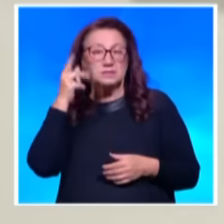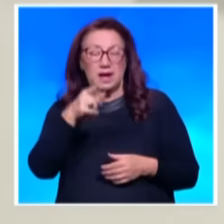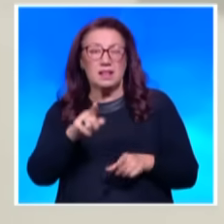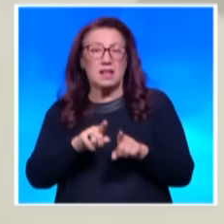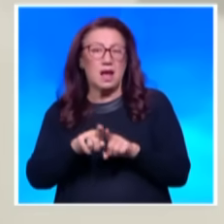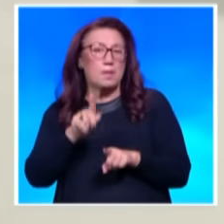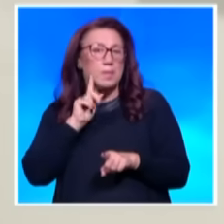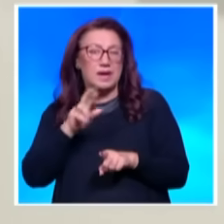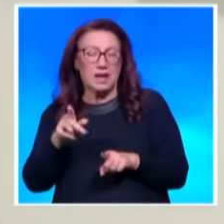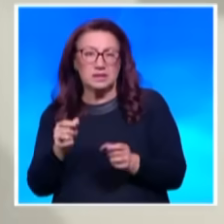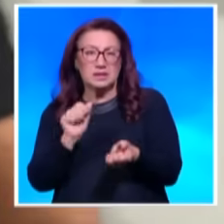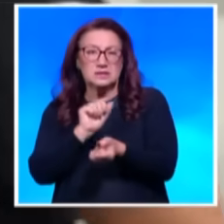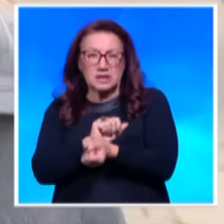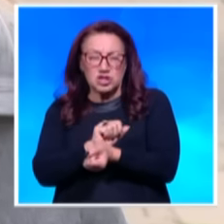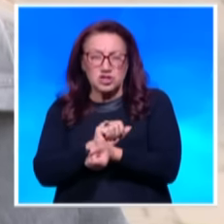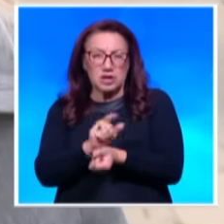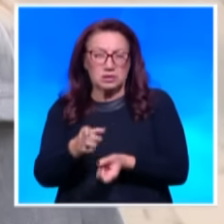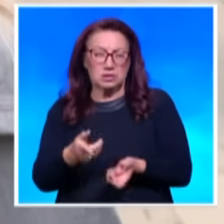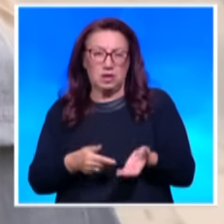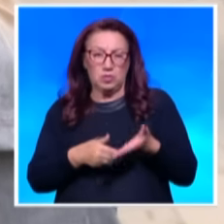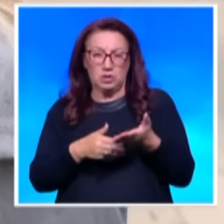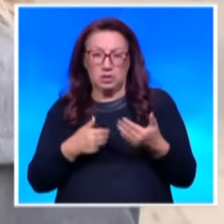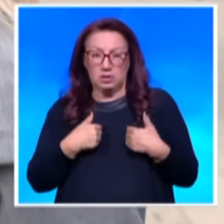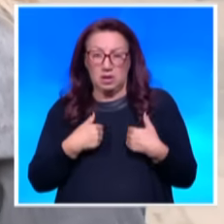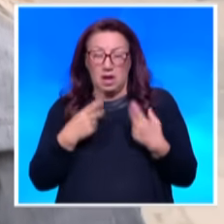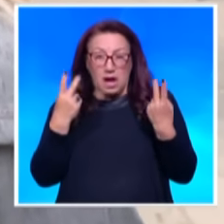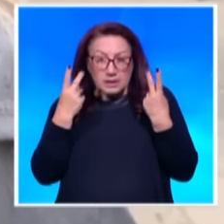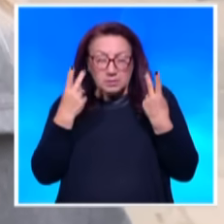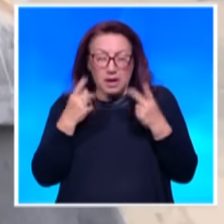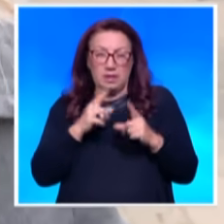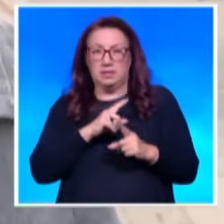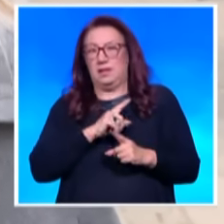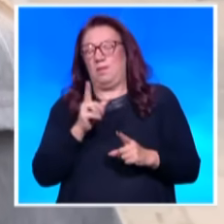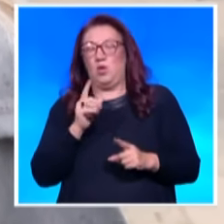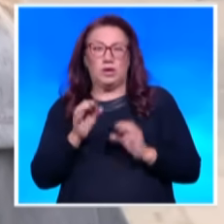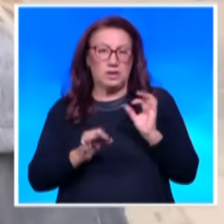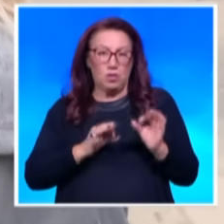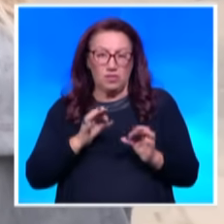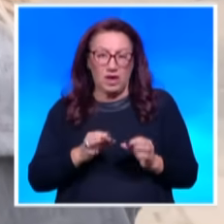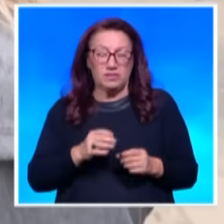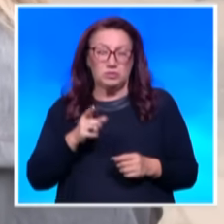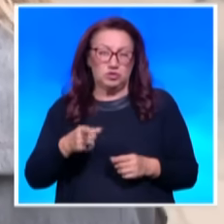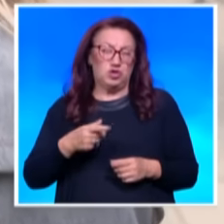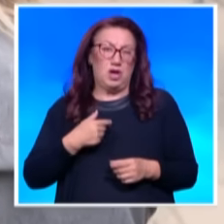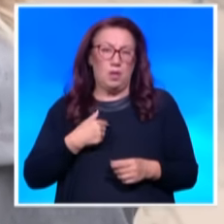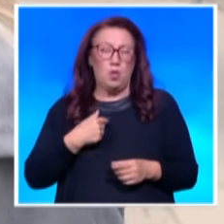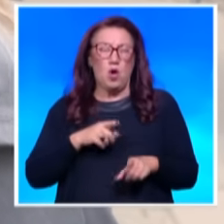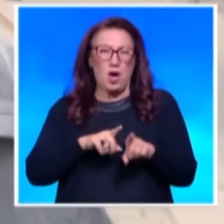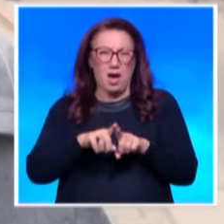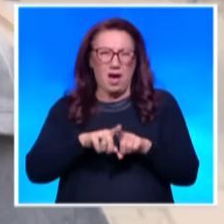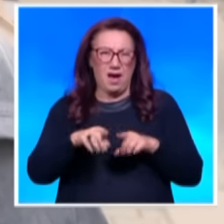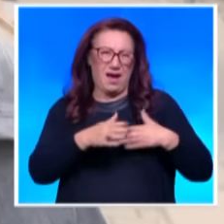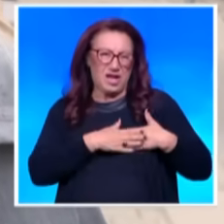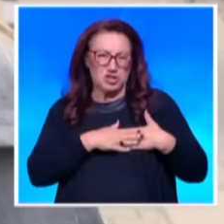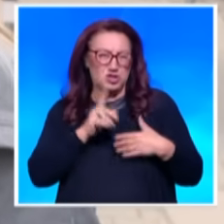от медиите. Като разбрах, аз не можех да повярвам по принцип, че може да стана свидетел на такова нещо и как въобще